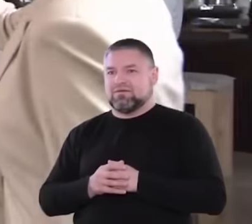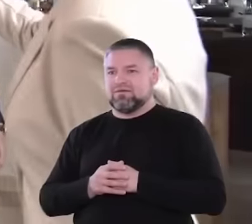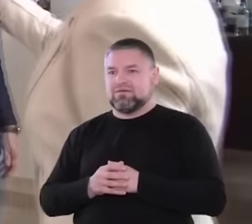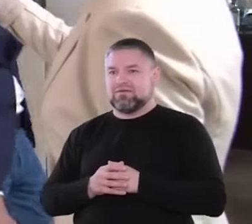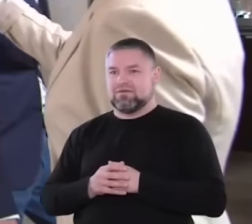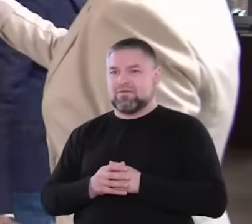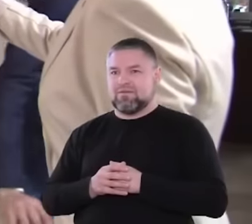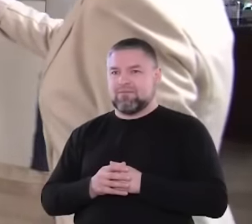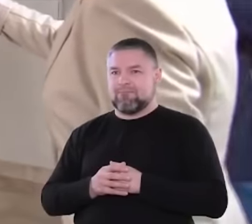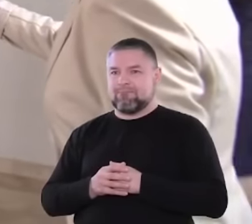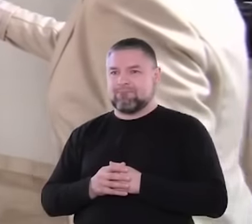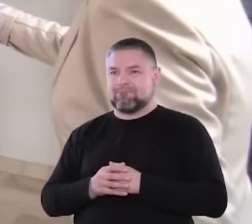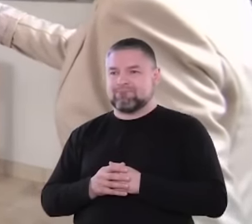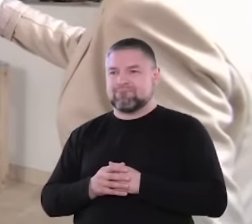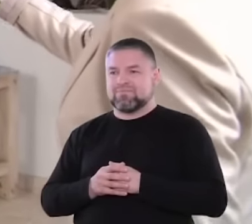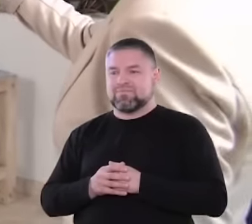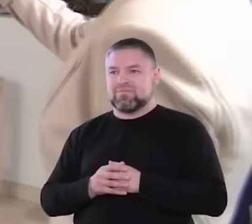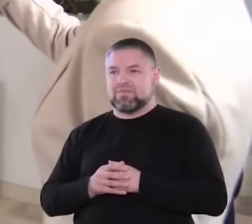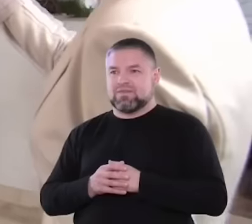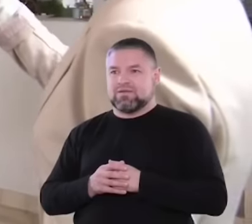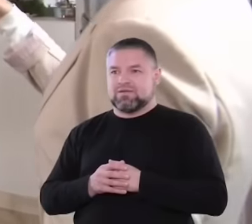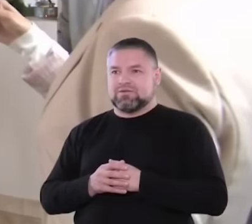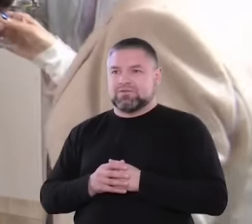Pozdrawiam dziewczyny. Dziewczyny.